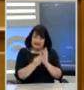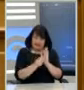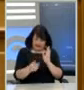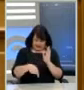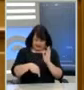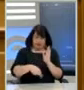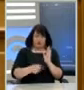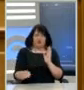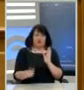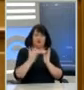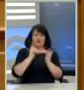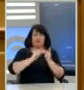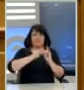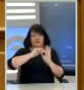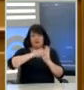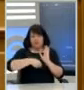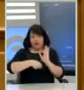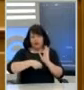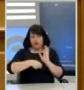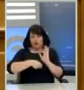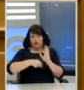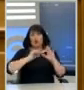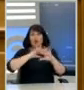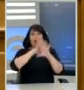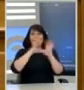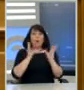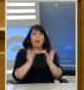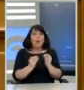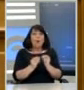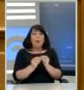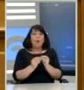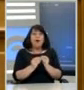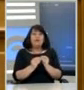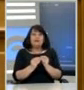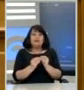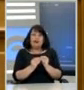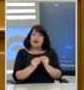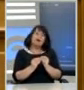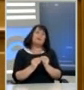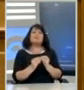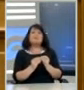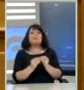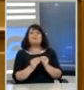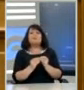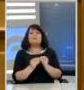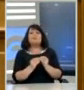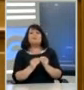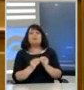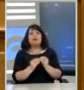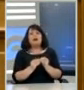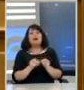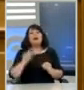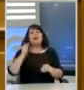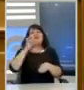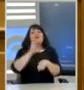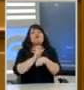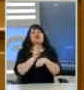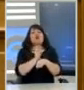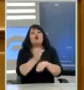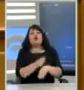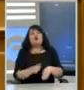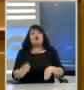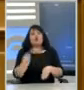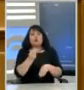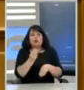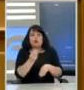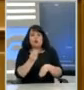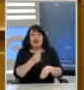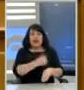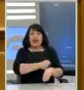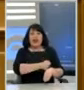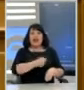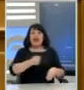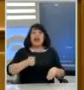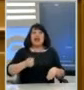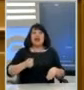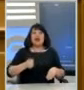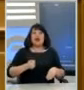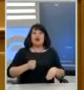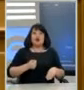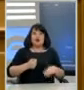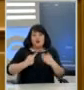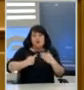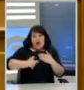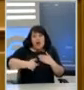όλα αυτά, όταν δεσμεύετε τη χώρα σε υψηλά πρωτογενή πλεονάσματα, σε μια λιτότητα